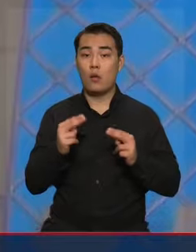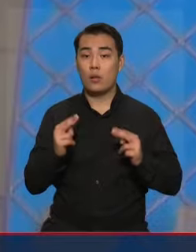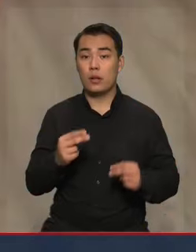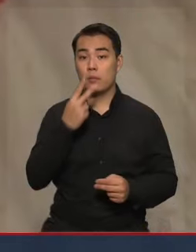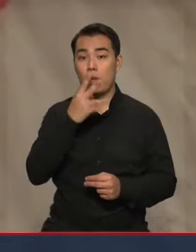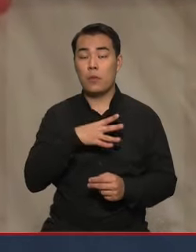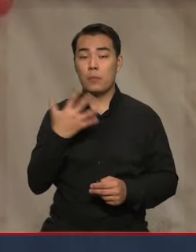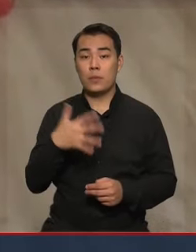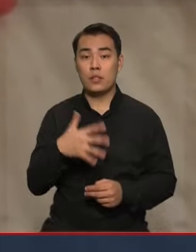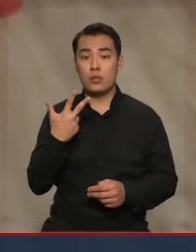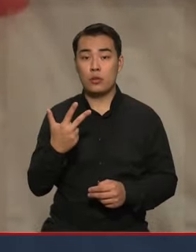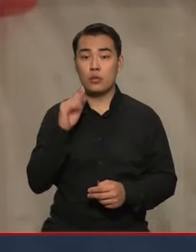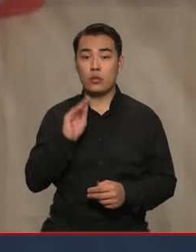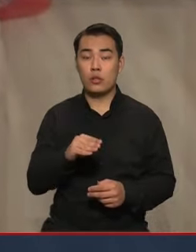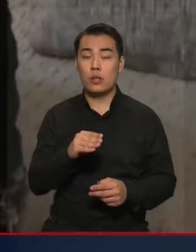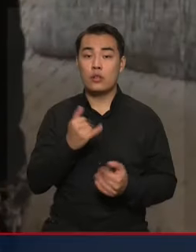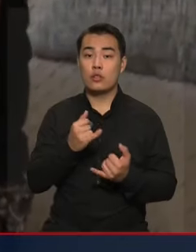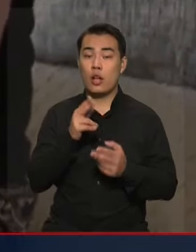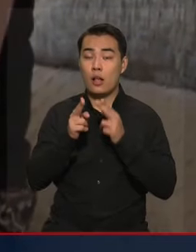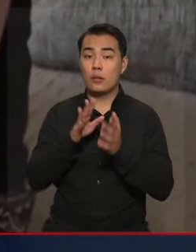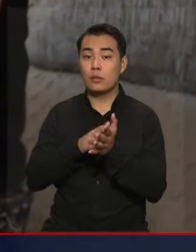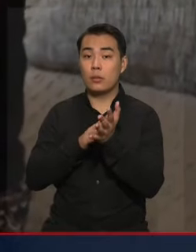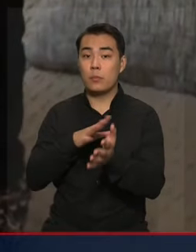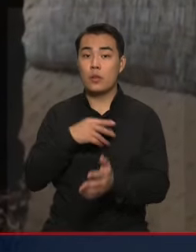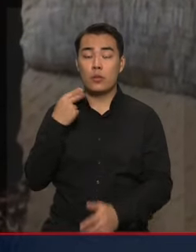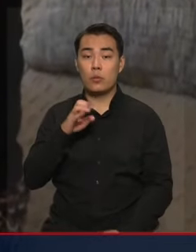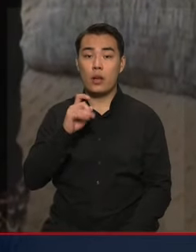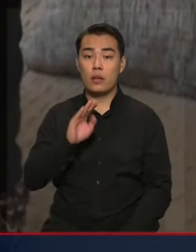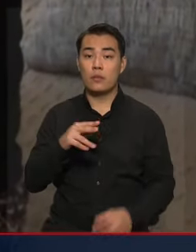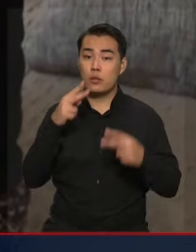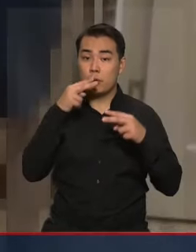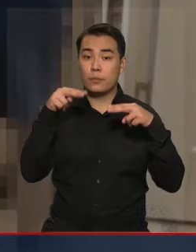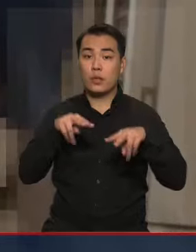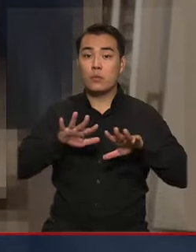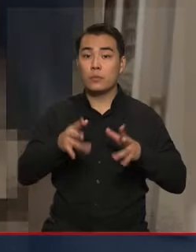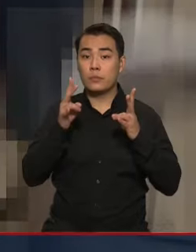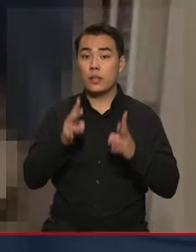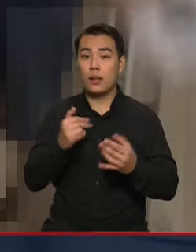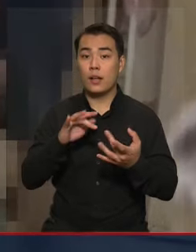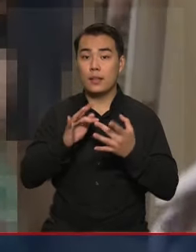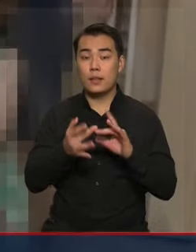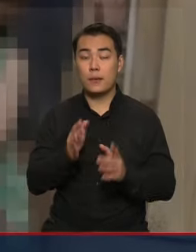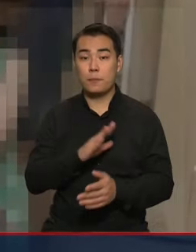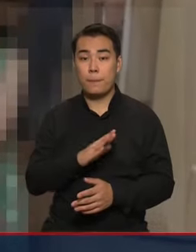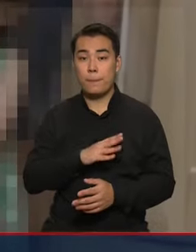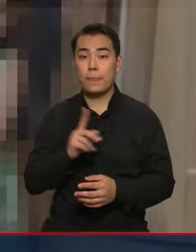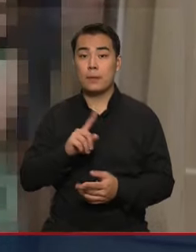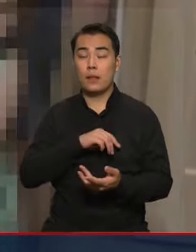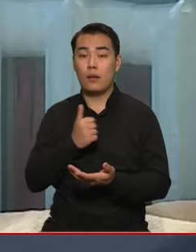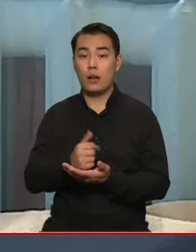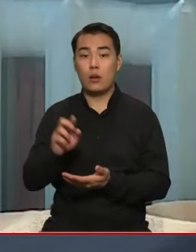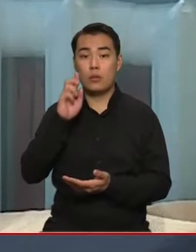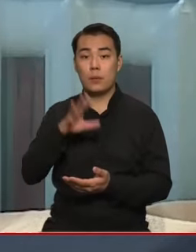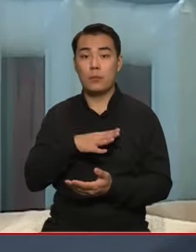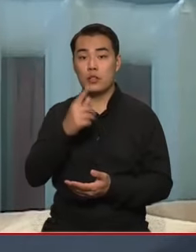больше 53 тысяч обращений. Следит Касым-Жомарт Токаев и за резонансными случаями в социальных сетях. Так, глава государства взял под